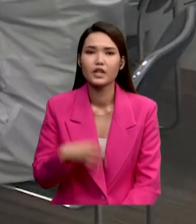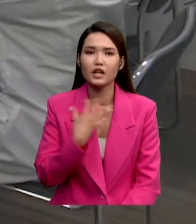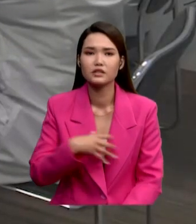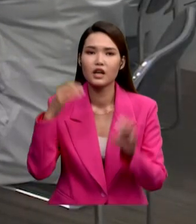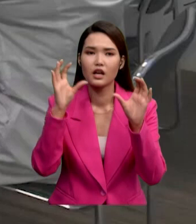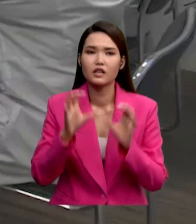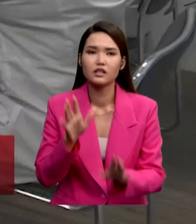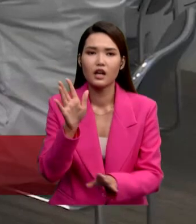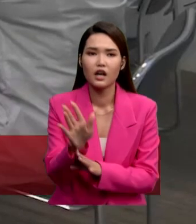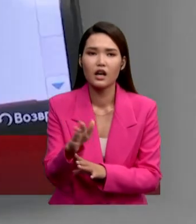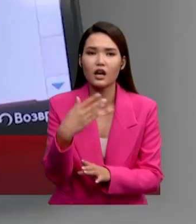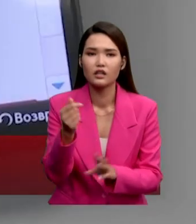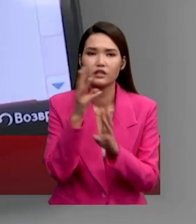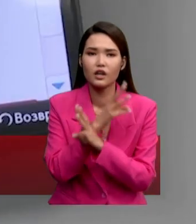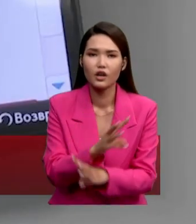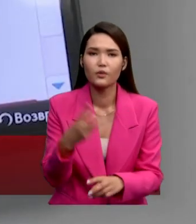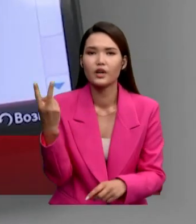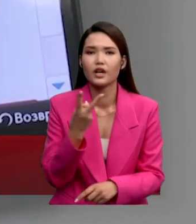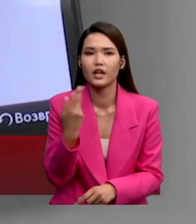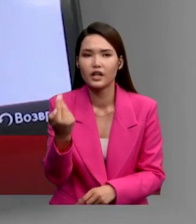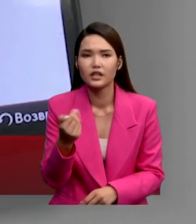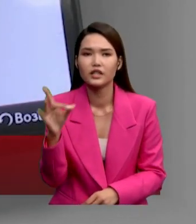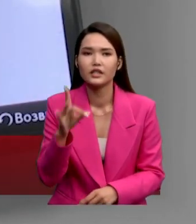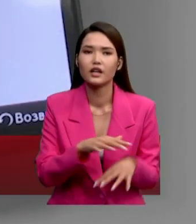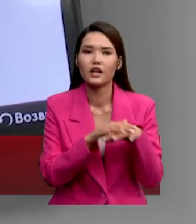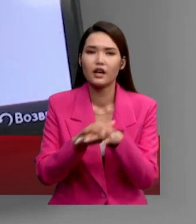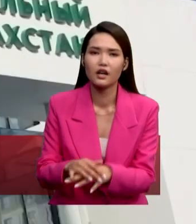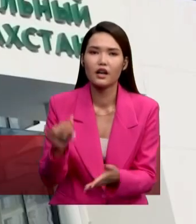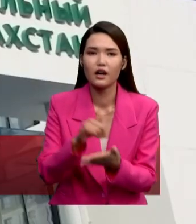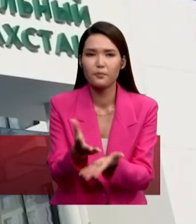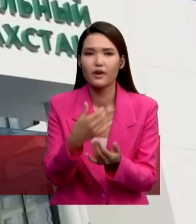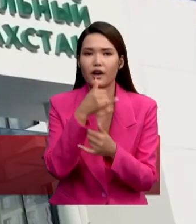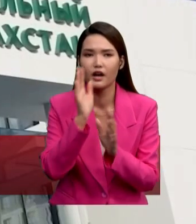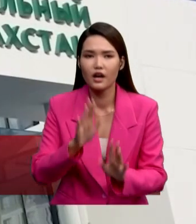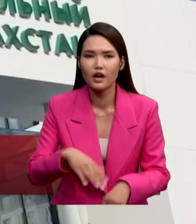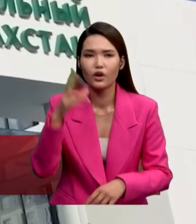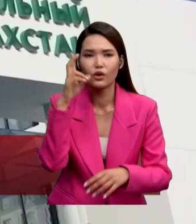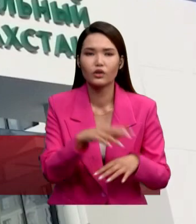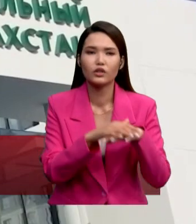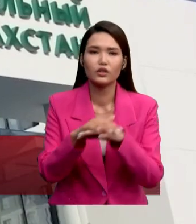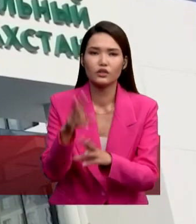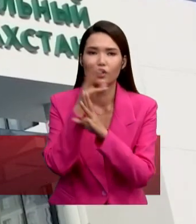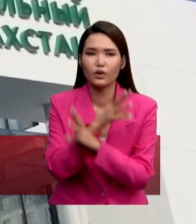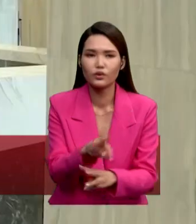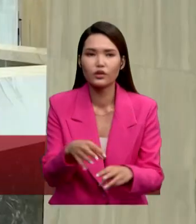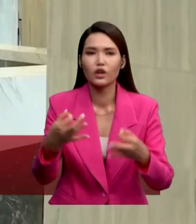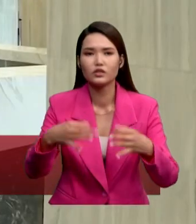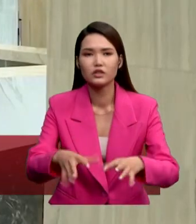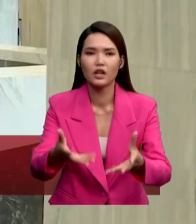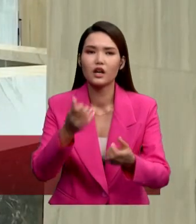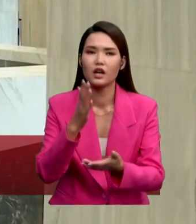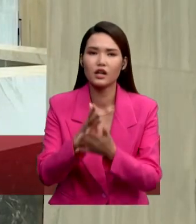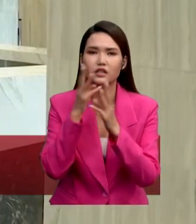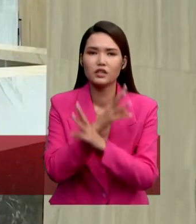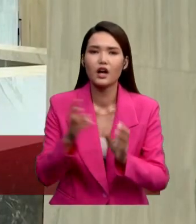Негізі заң талаптары бойынша қор қаржыны екінші деңгейлі банктерге орналастыра алмайды, тек ұлттық банктен шот ашып сонда салуына рұқсат, ал